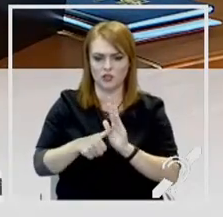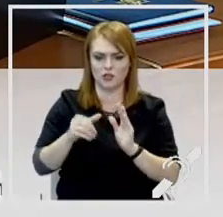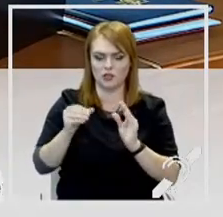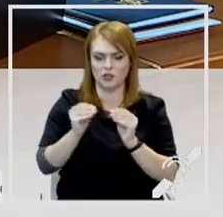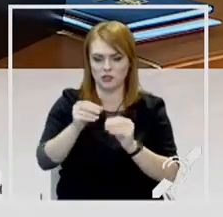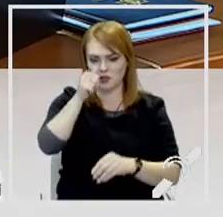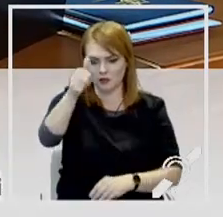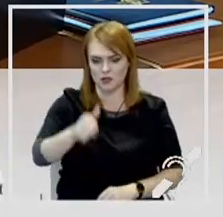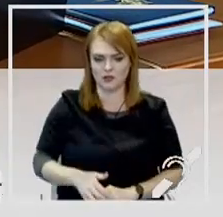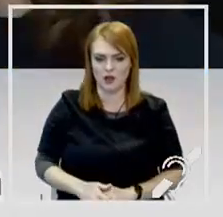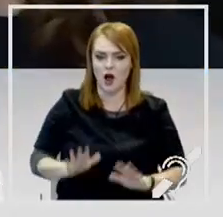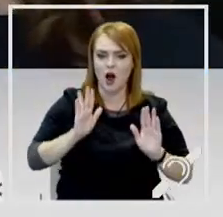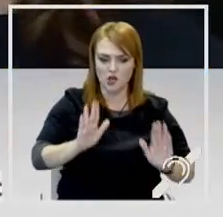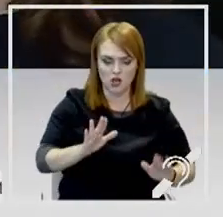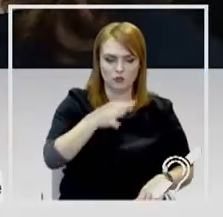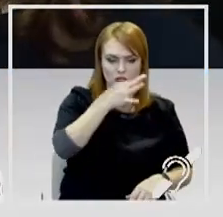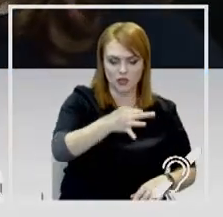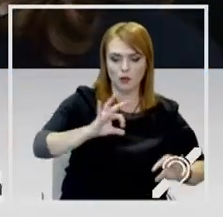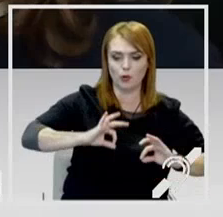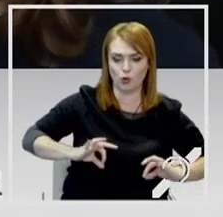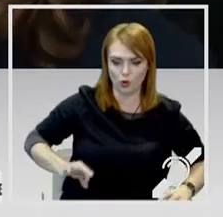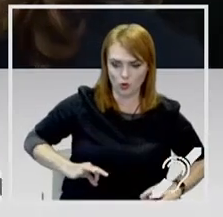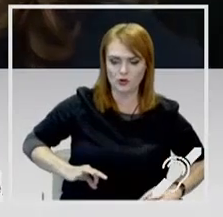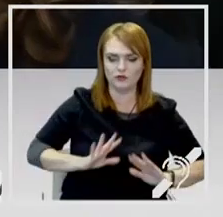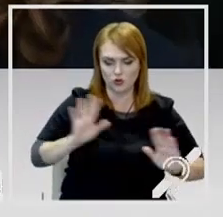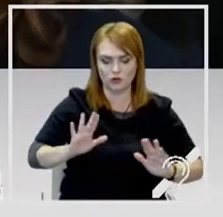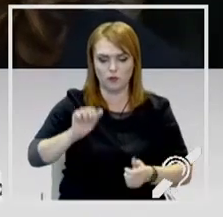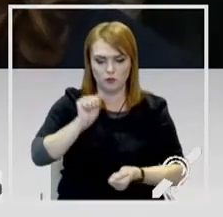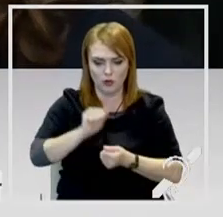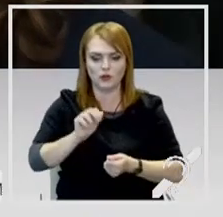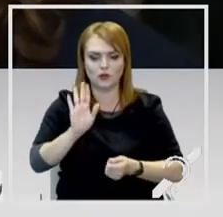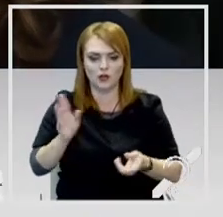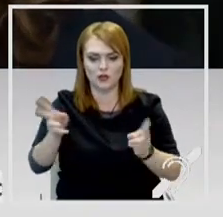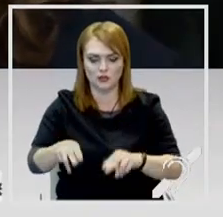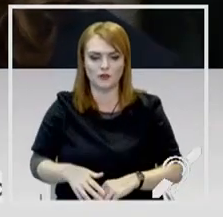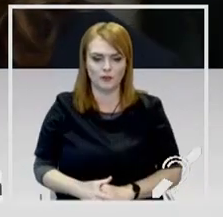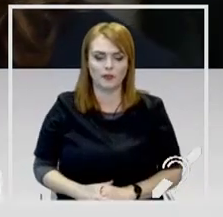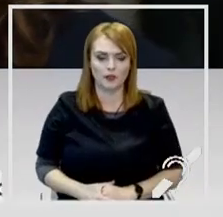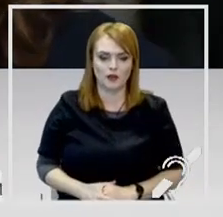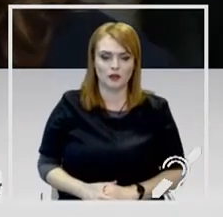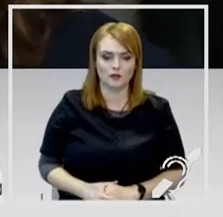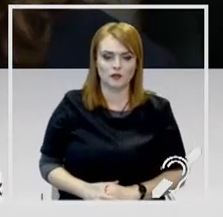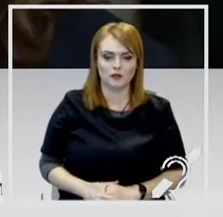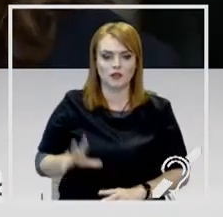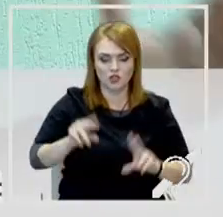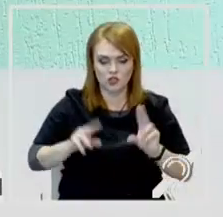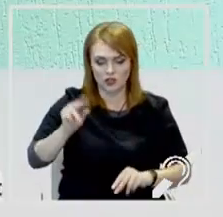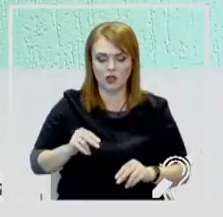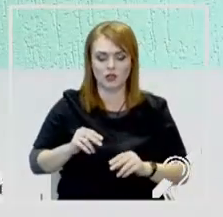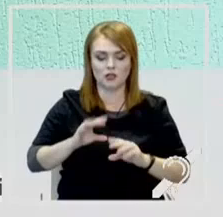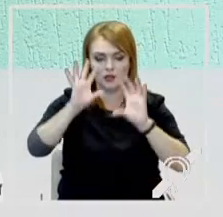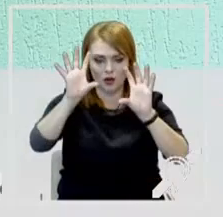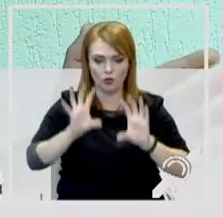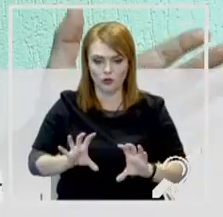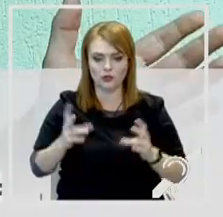a propus domnul procuror. Legea nu permite mai mult. Nu știu, noi socotim că legea ar trebui să fie schimbată.